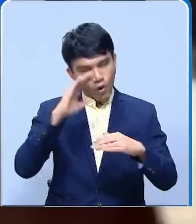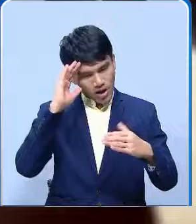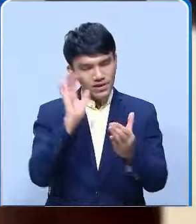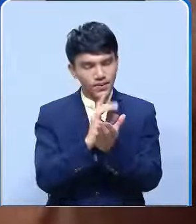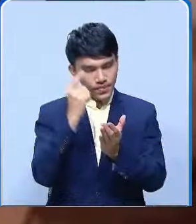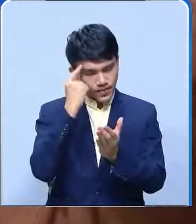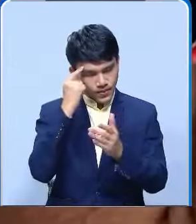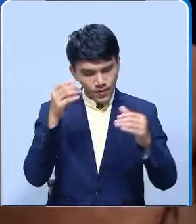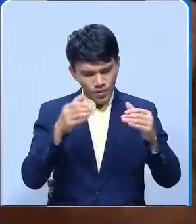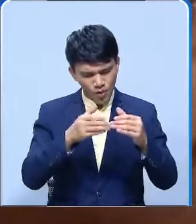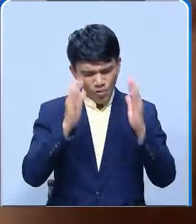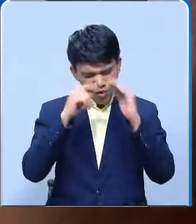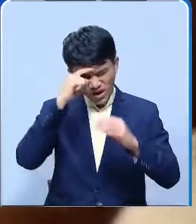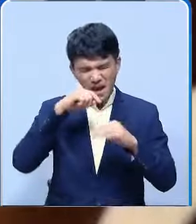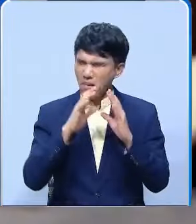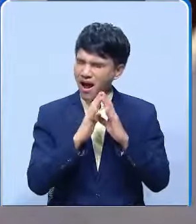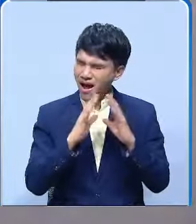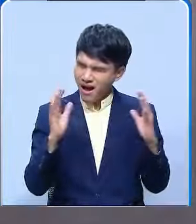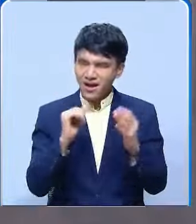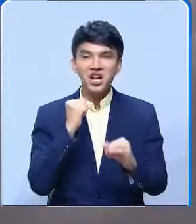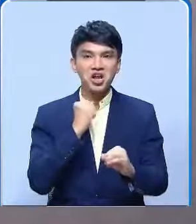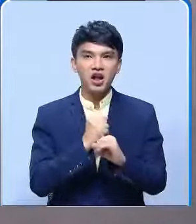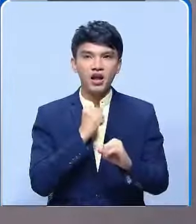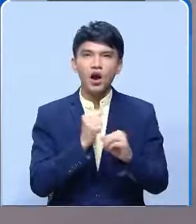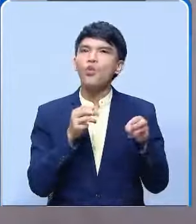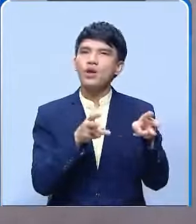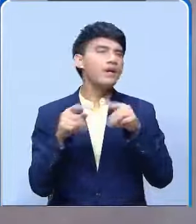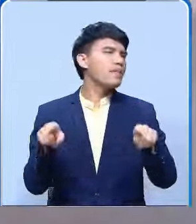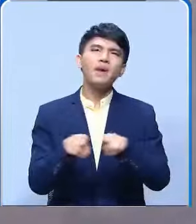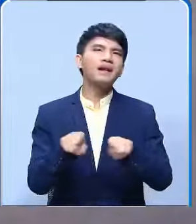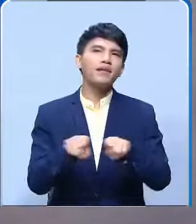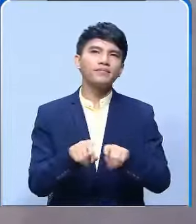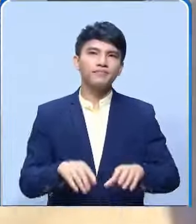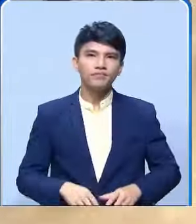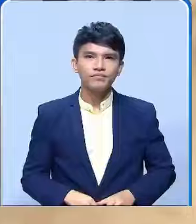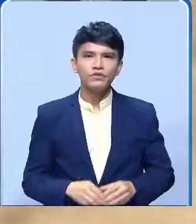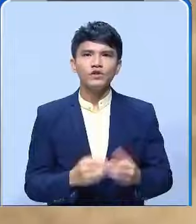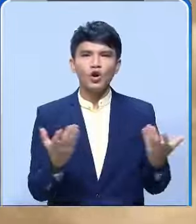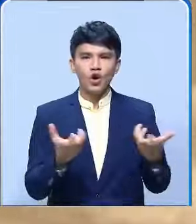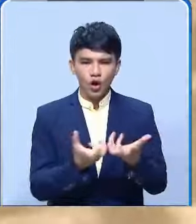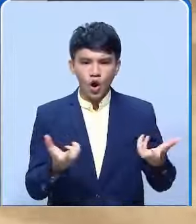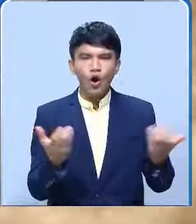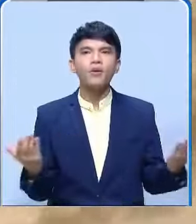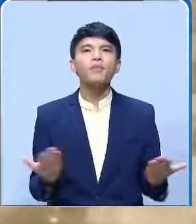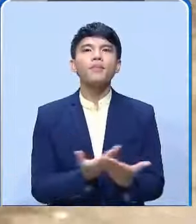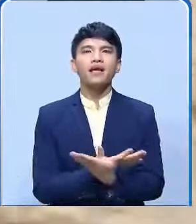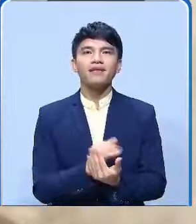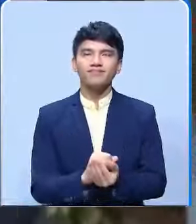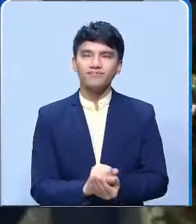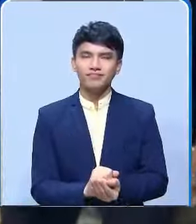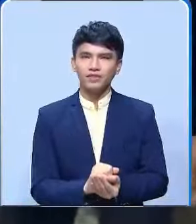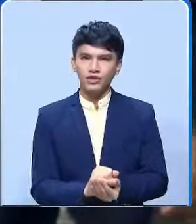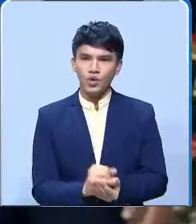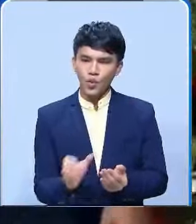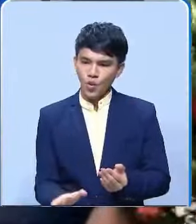ะซึ่งในแก๊งเห็นบอกคนไทยเยอะเลยทำหน้าที่รูปแบบเดียวกันกับของเดิมนี่แหละค่ะแต่เปลี่ยนสินค้าเป็นภารกิจนะคะ ตอนแรกเนี่ยบอกอยู่ตึก